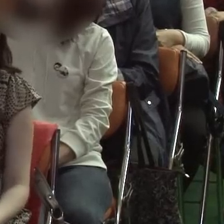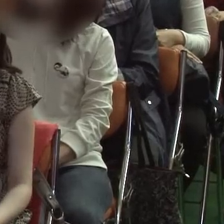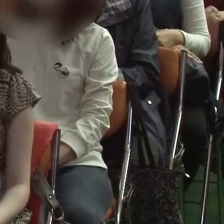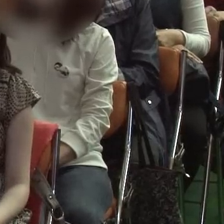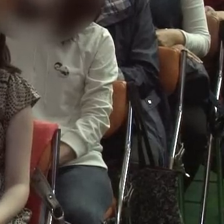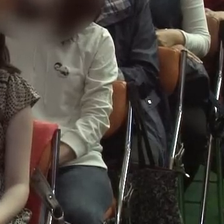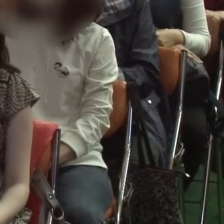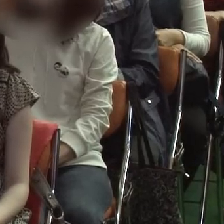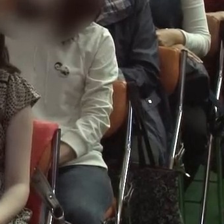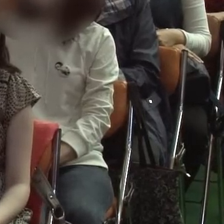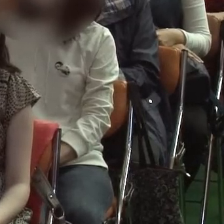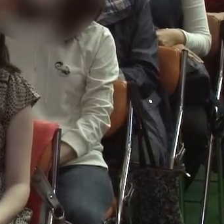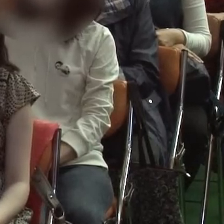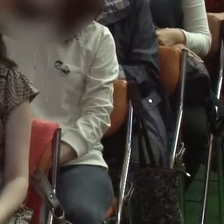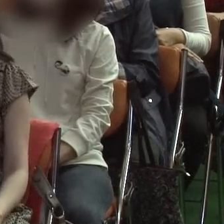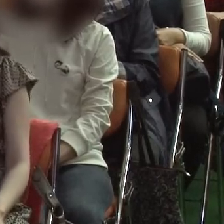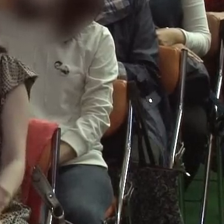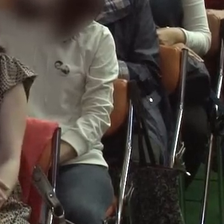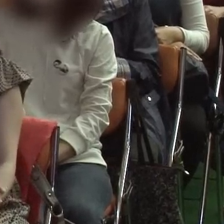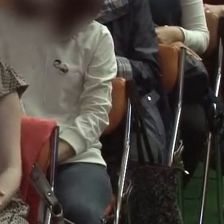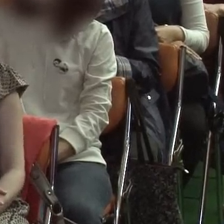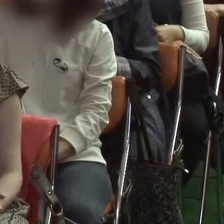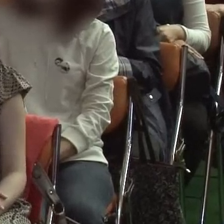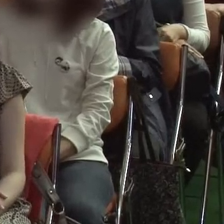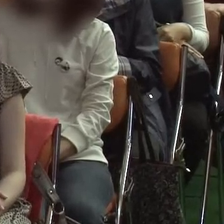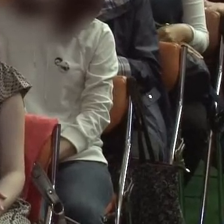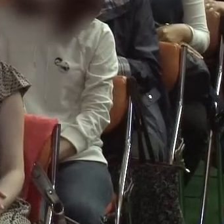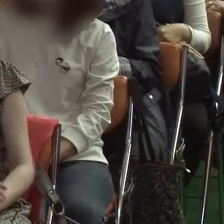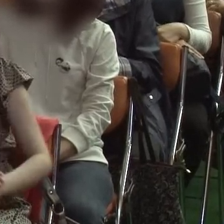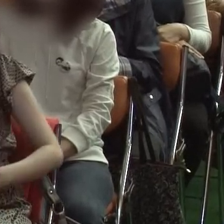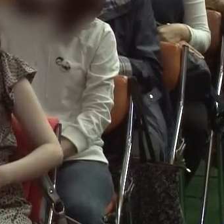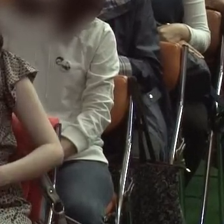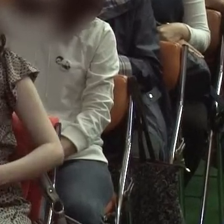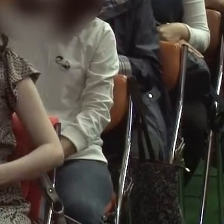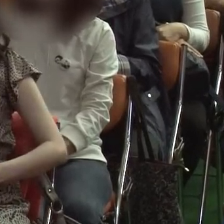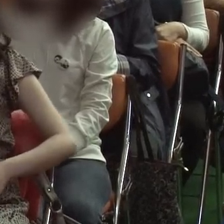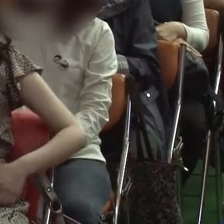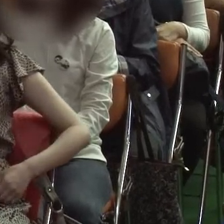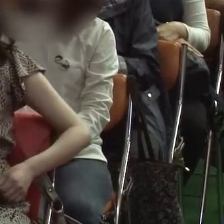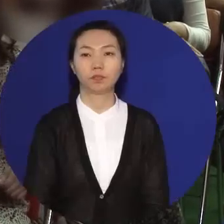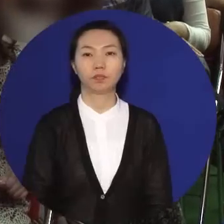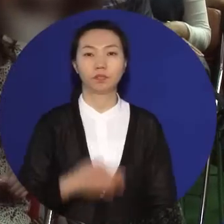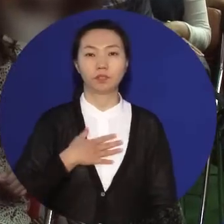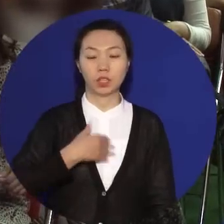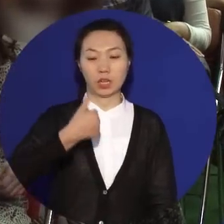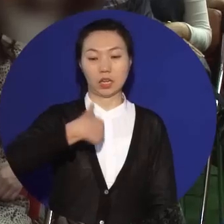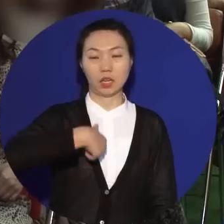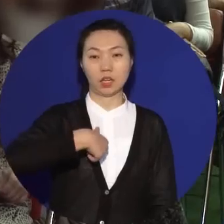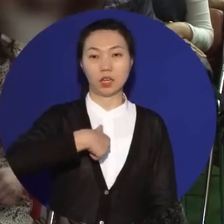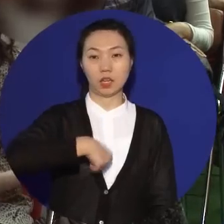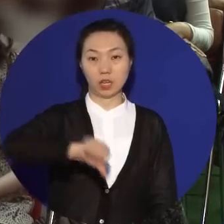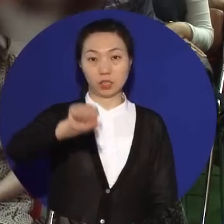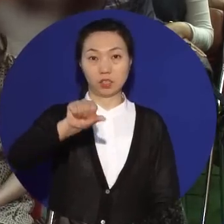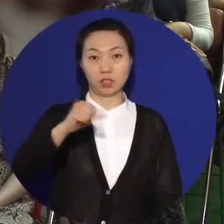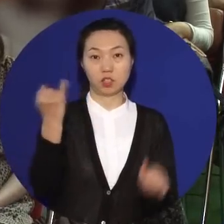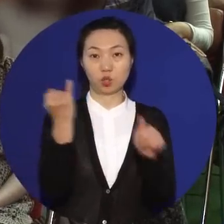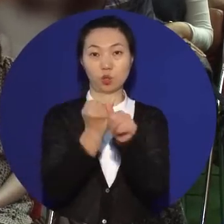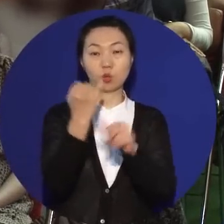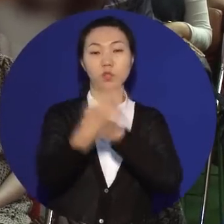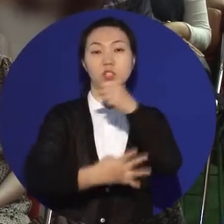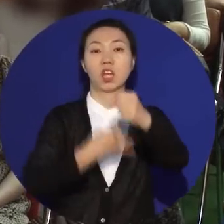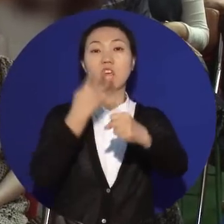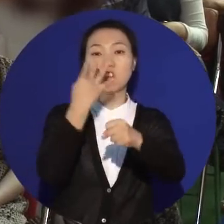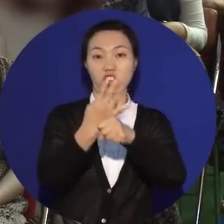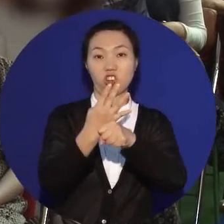저는 저 아들 때문에 왔는데요. 네. 우리 아들이 지금 마흔이고 4년 결혼한 지가 4년 됐어요.